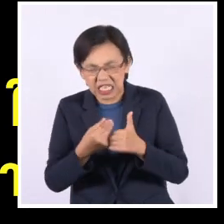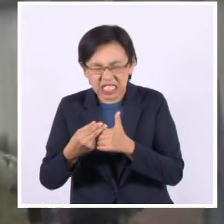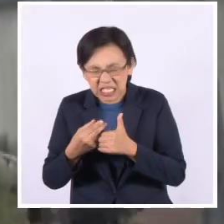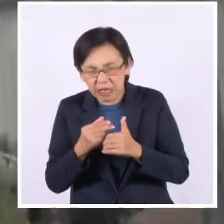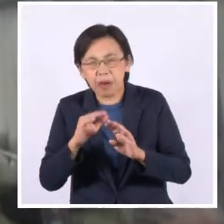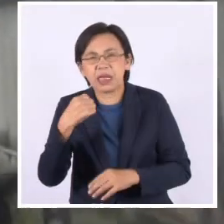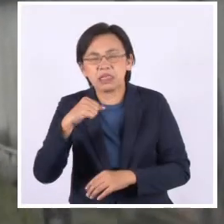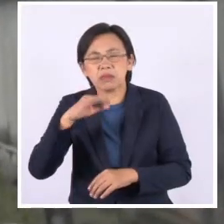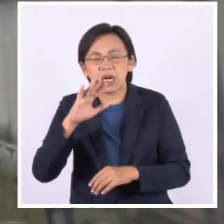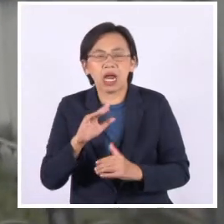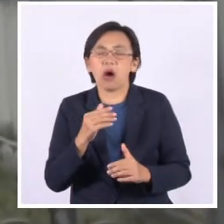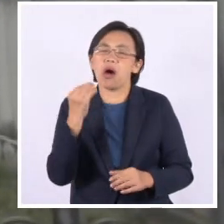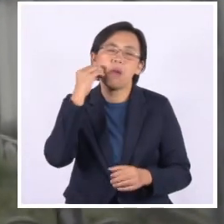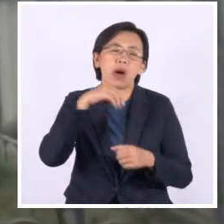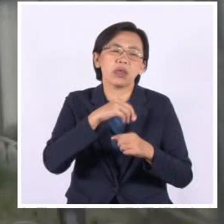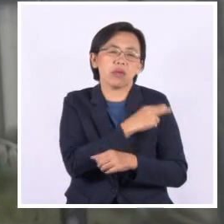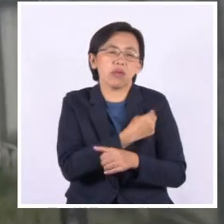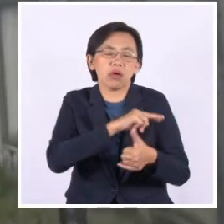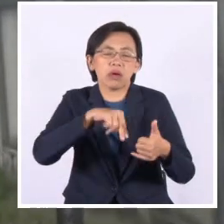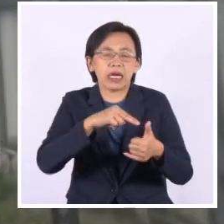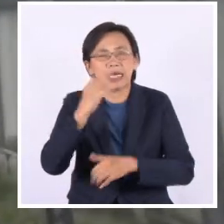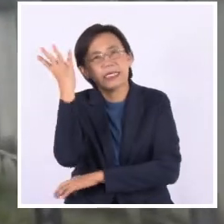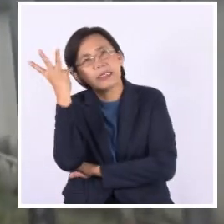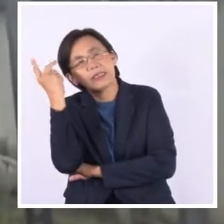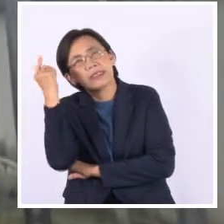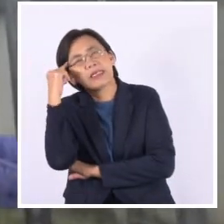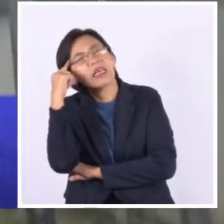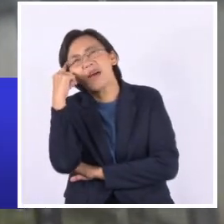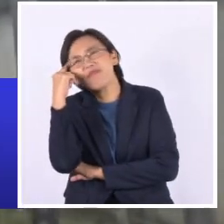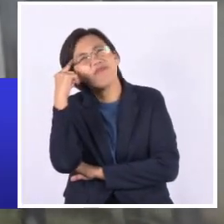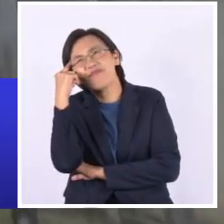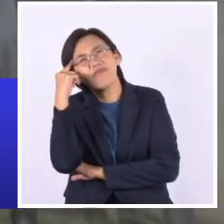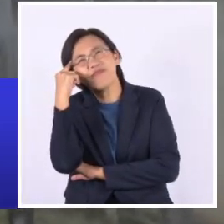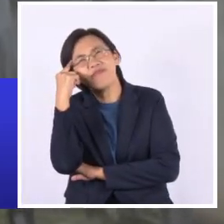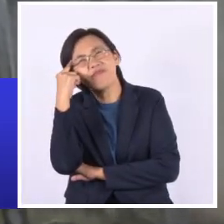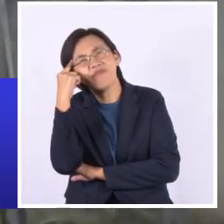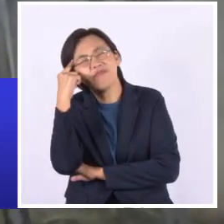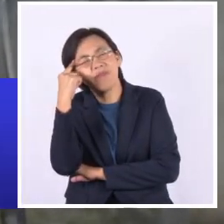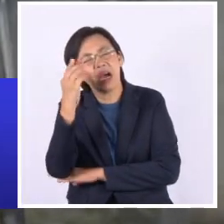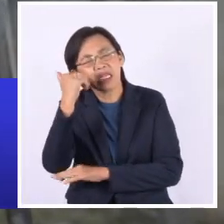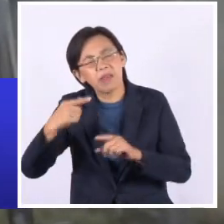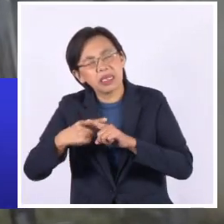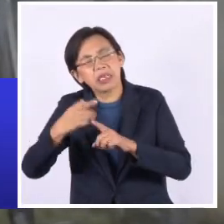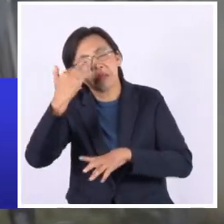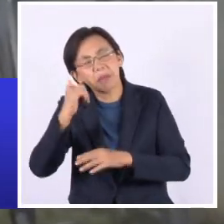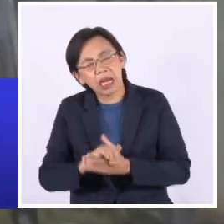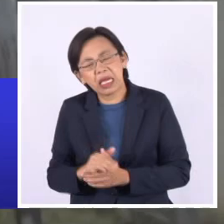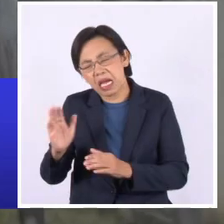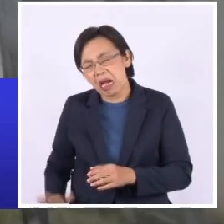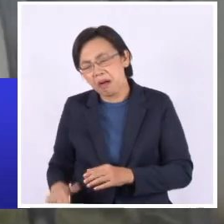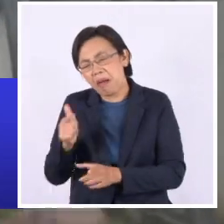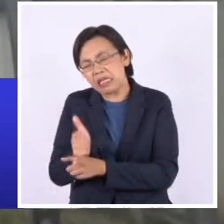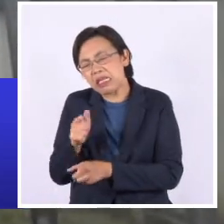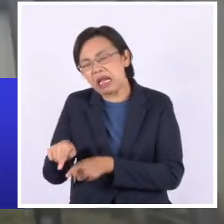ตอนที่รักษาตัวอยู่ที่บ้านมันก็นอนคิดไปคุณผู้ชมคะว่าเอ๊ะเราทำไมต้องมาเจ็บเนื้อเจ็บตัวกับไอ้เจ้าหมาที่เราเลี้ยง